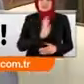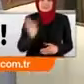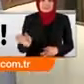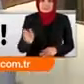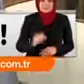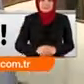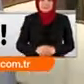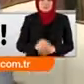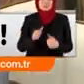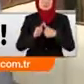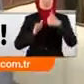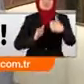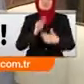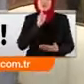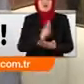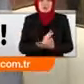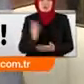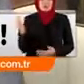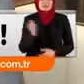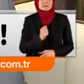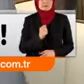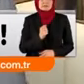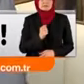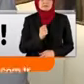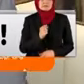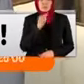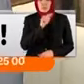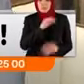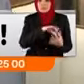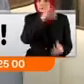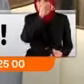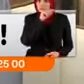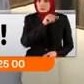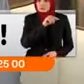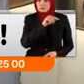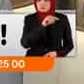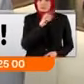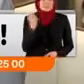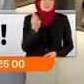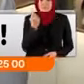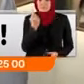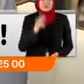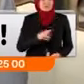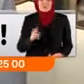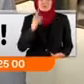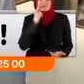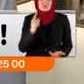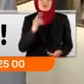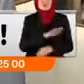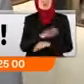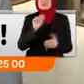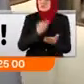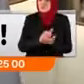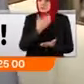Evet uzaklaştırma kararı aldırdım ki hani kişi artık herhangi bir şekilde sosyal ve sosyal